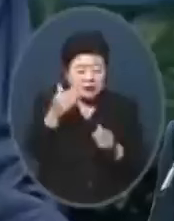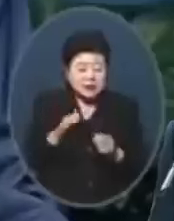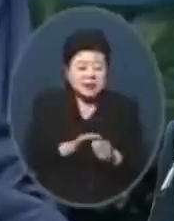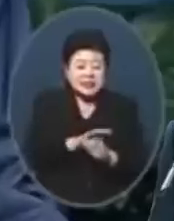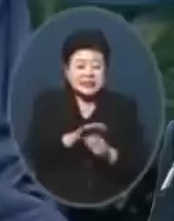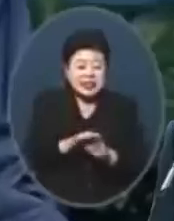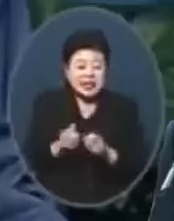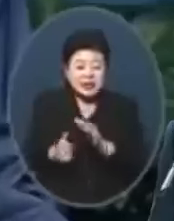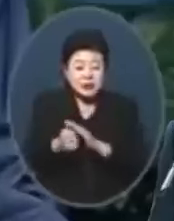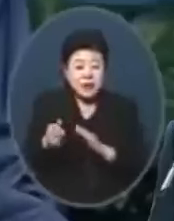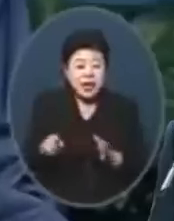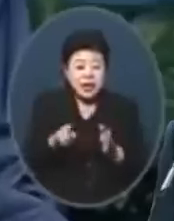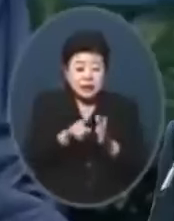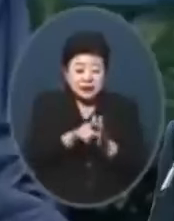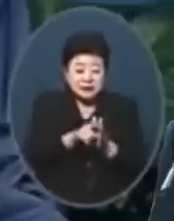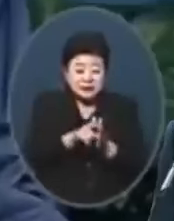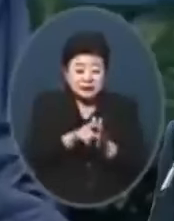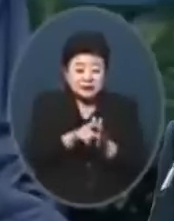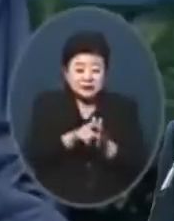사랑과 소망과 믿음을